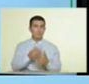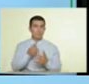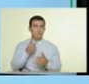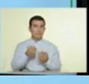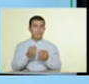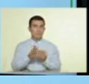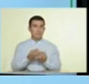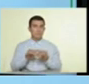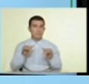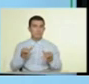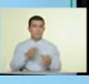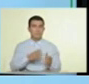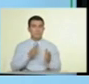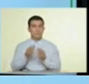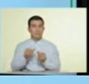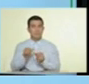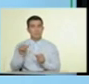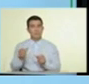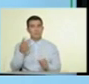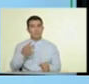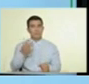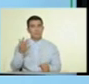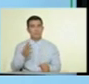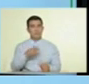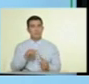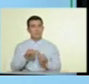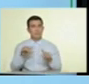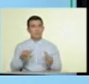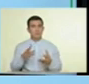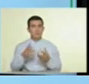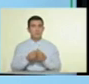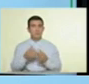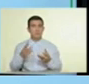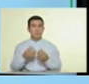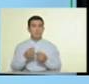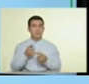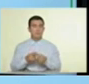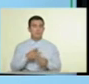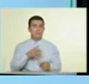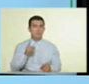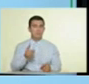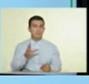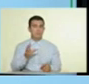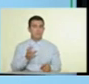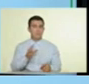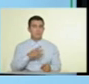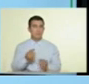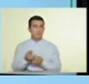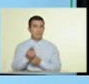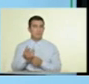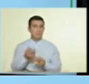ko'paytirdi, so'ng uni alohida yana 45 ga ko'paytirdi. Natijalarni qo'shganda 1500 hosil